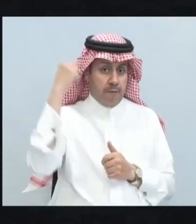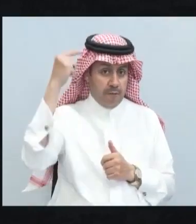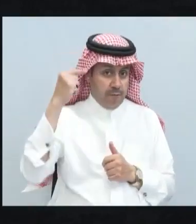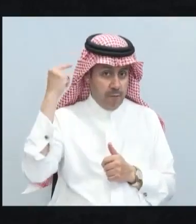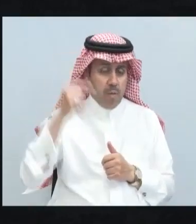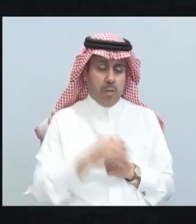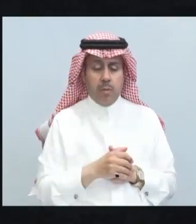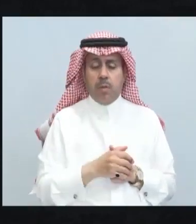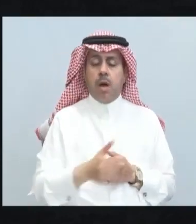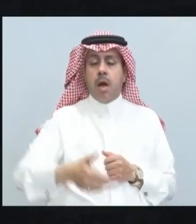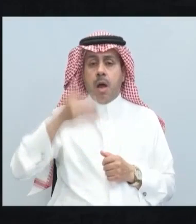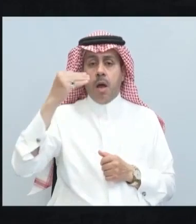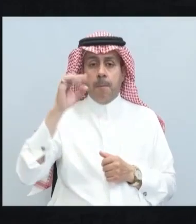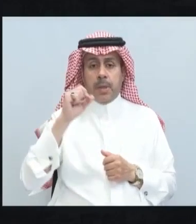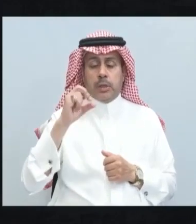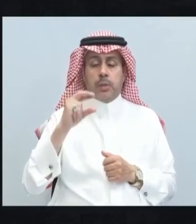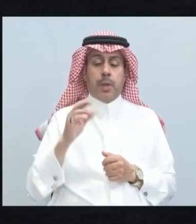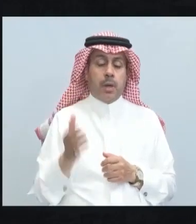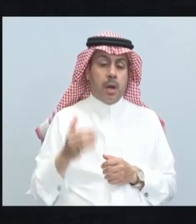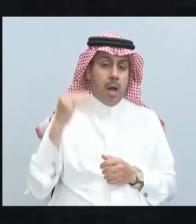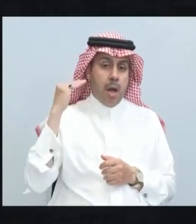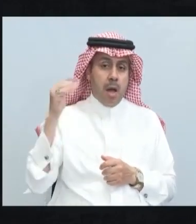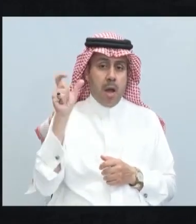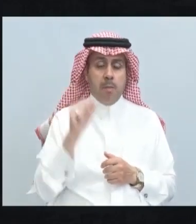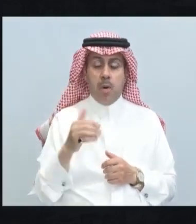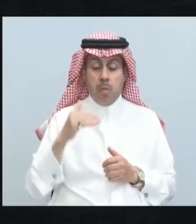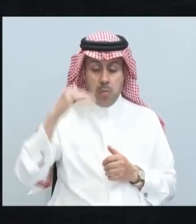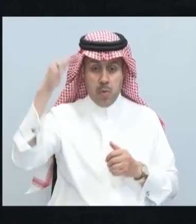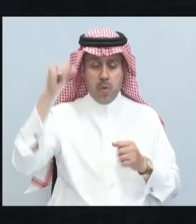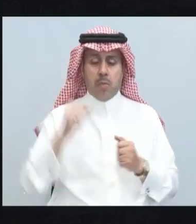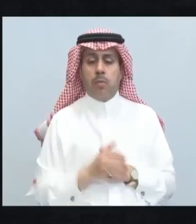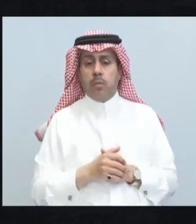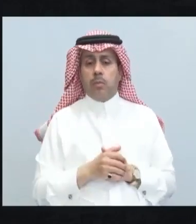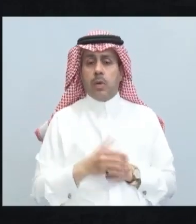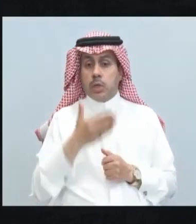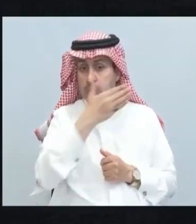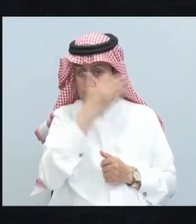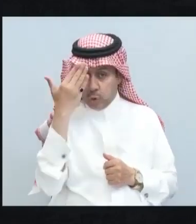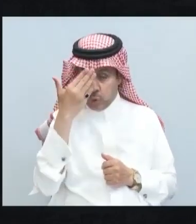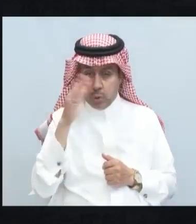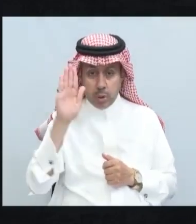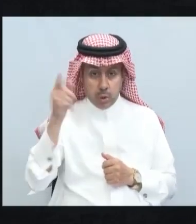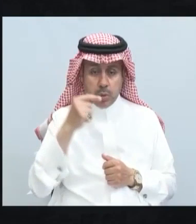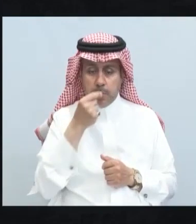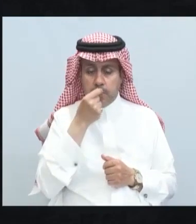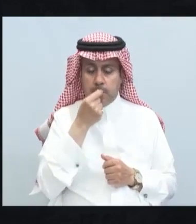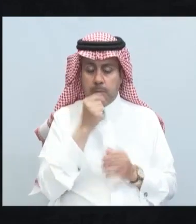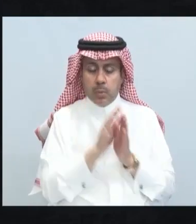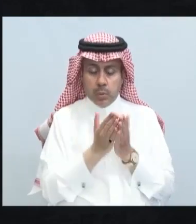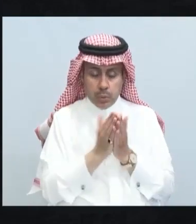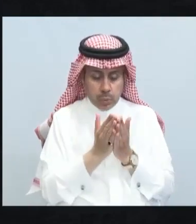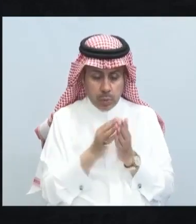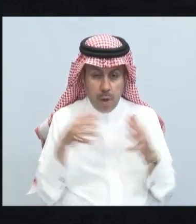احمد بن حنبل مع منزلته ومكانته وعلو شانه كان يسر قيام الليل ويسر ختم القران